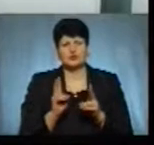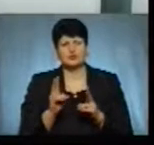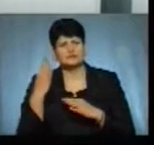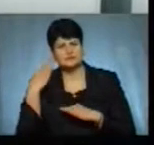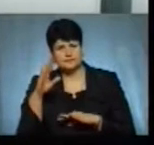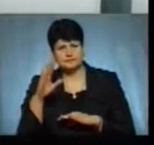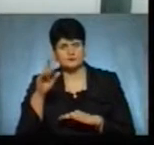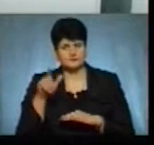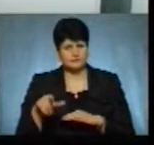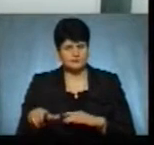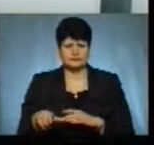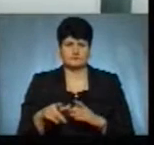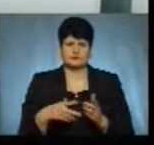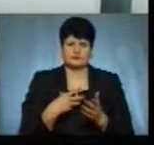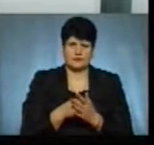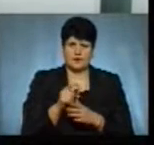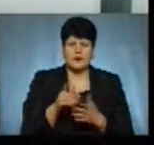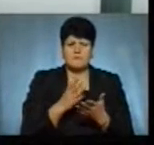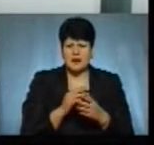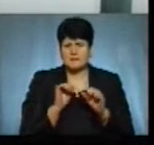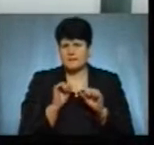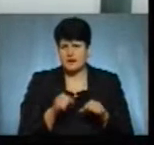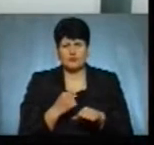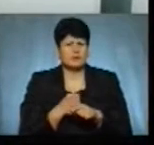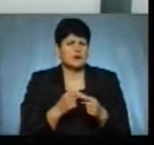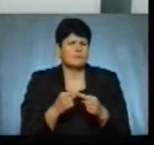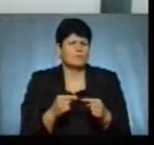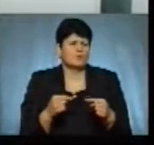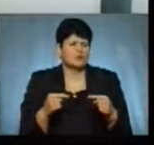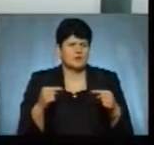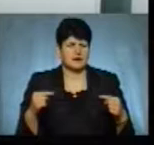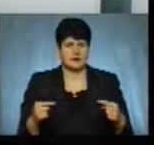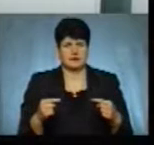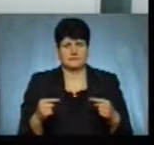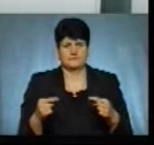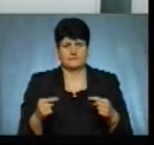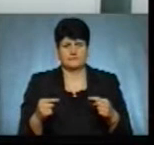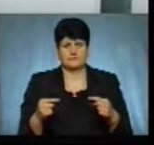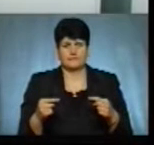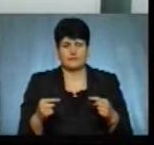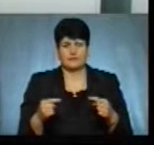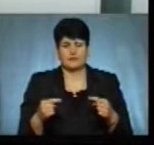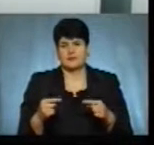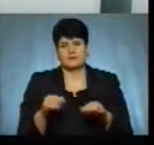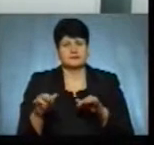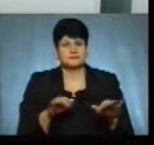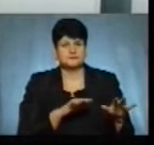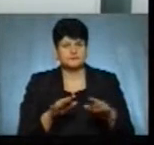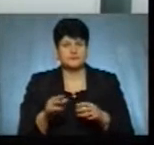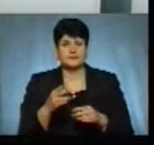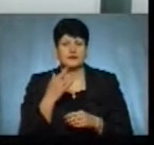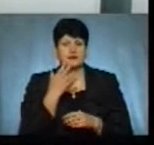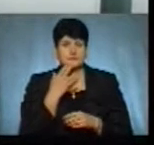нерезиденти мають право здійснювати практично будь-які операції в валютній сфері. Ну, звичайно, з точки зору фізичних осіб, це